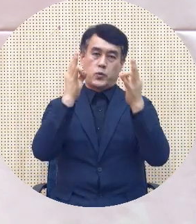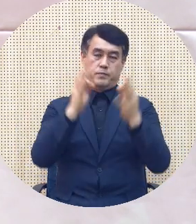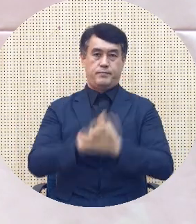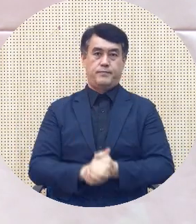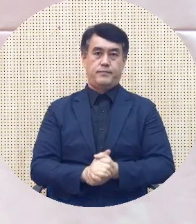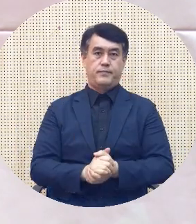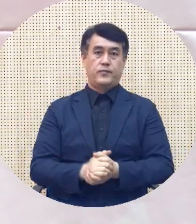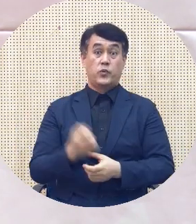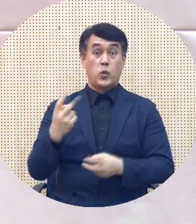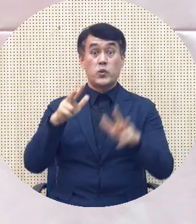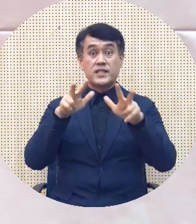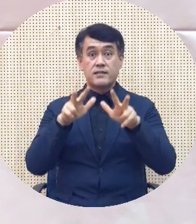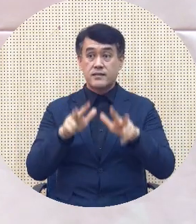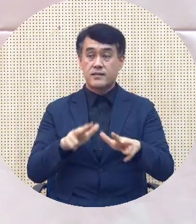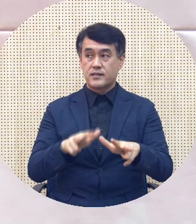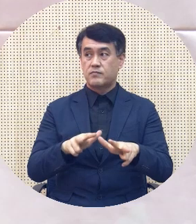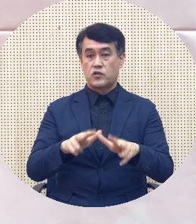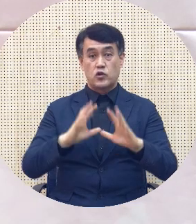또한 지금 여기